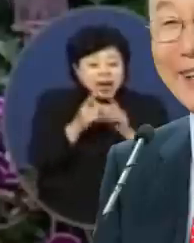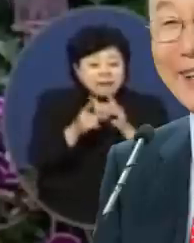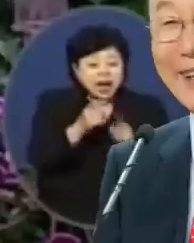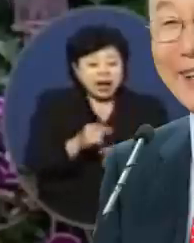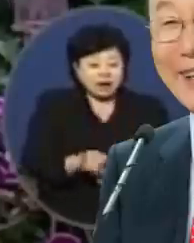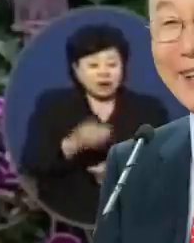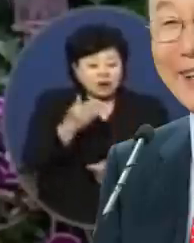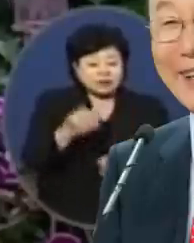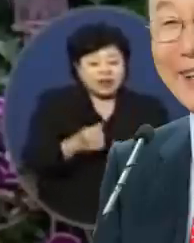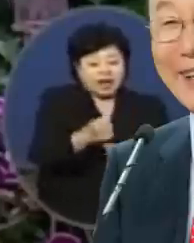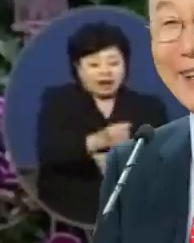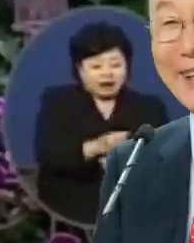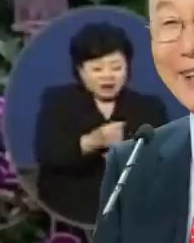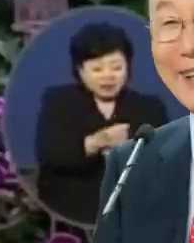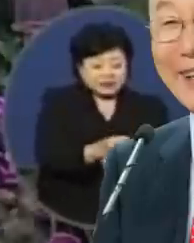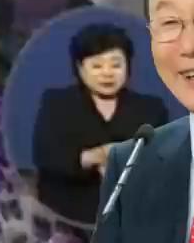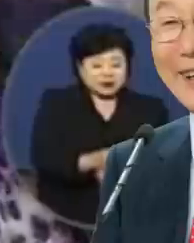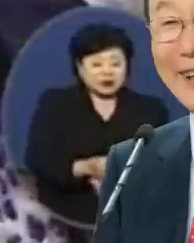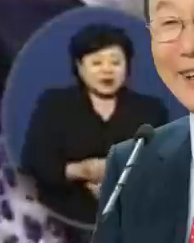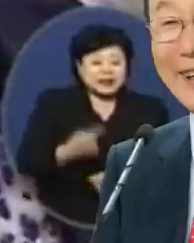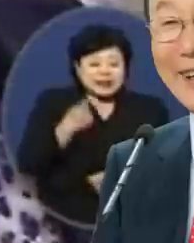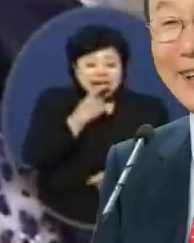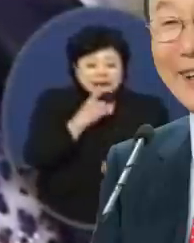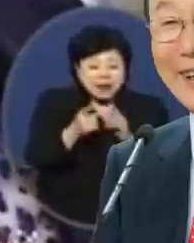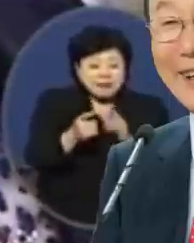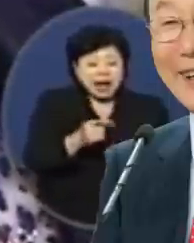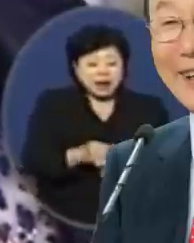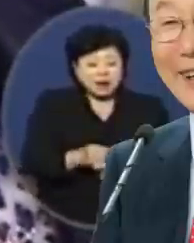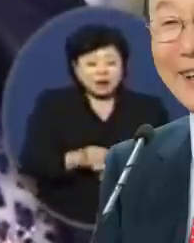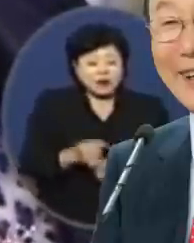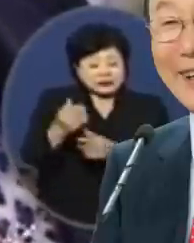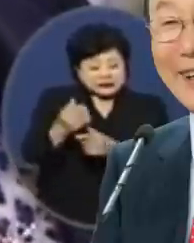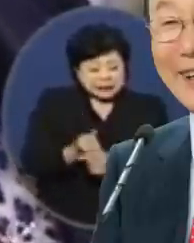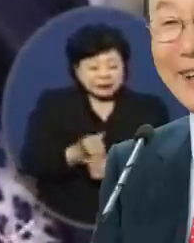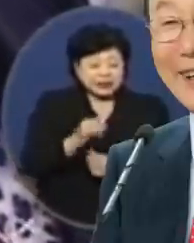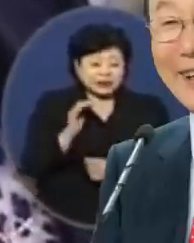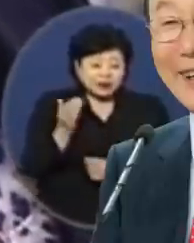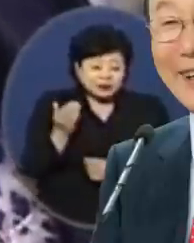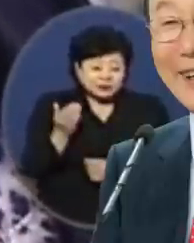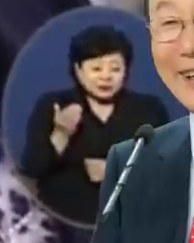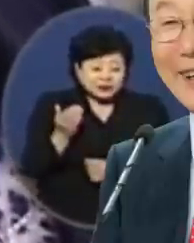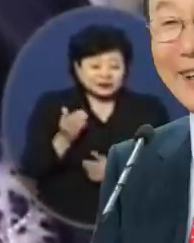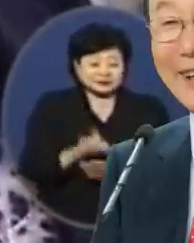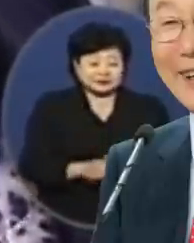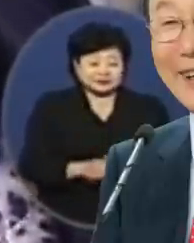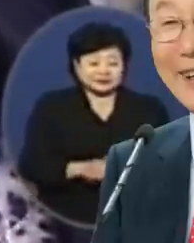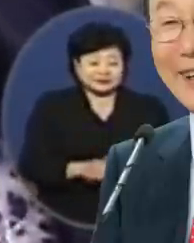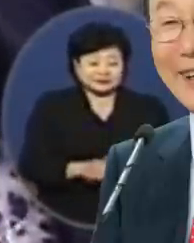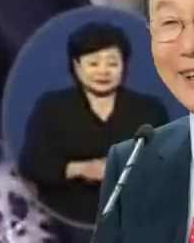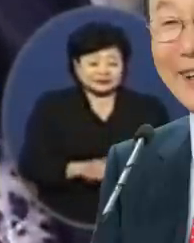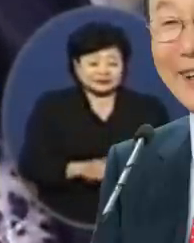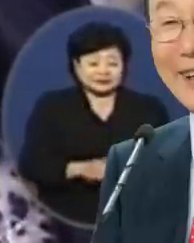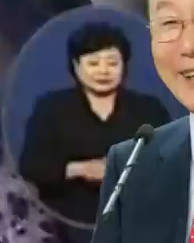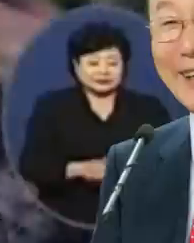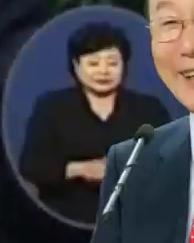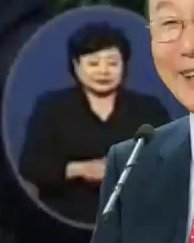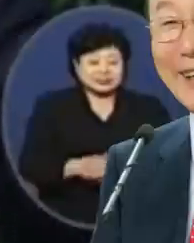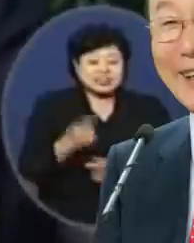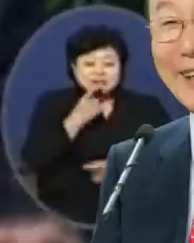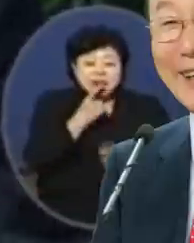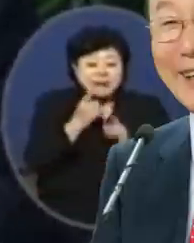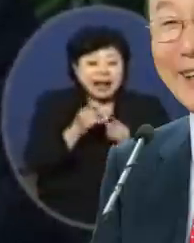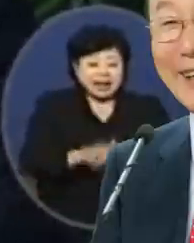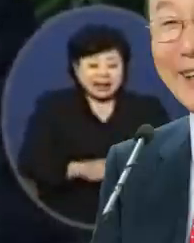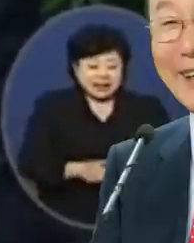입의 말로 내가 얽혔으며 내 입의 말로 잡히게 되었나니라. 내 입의